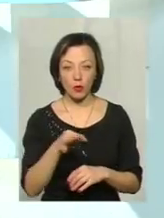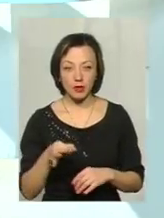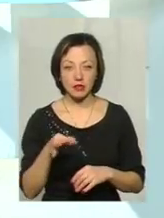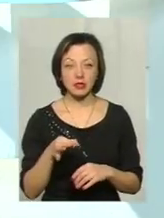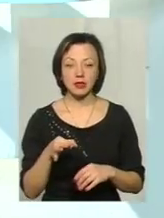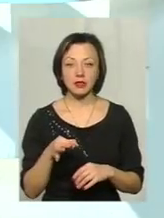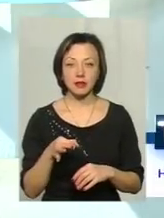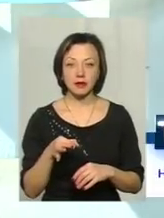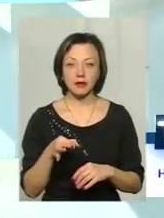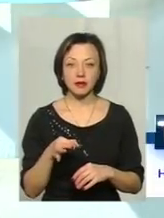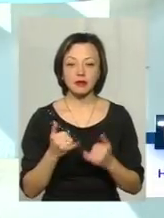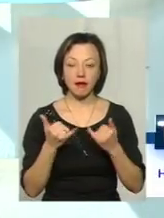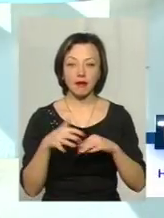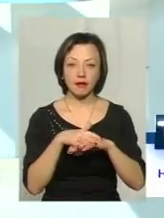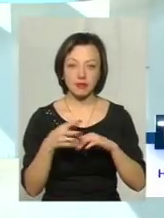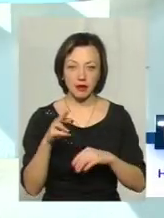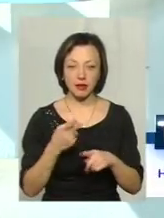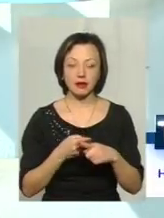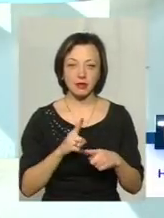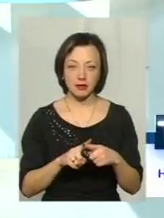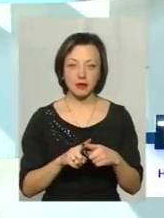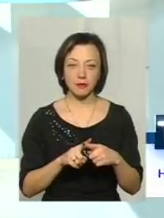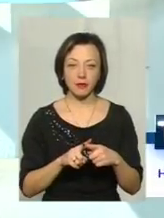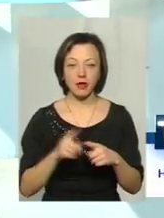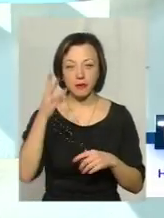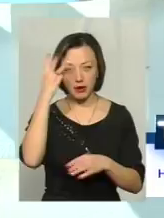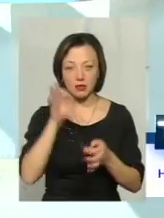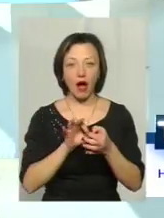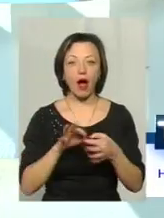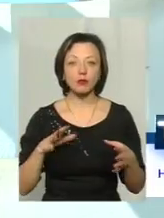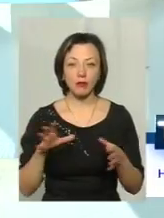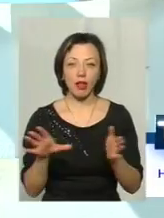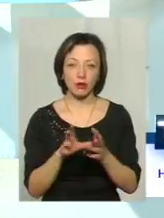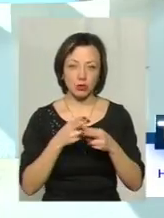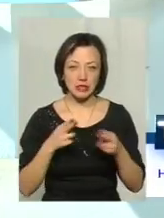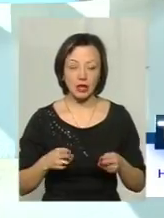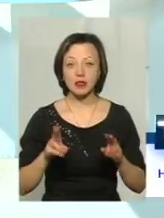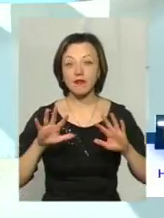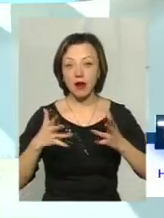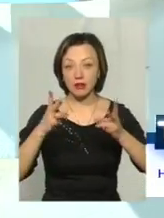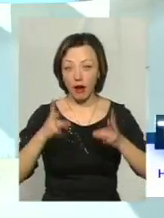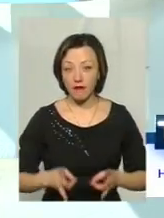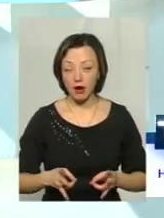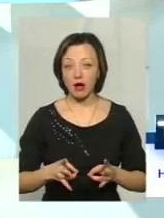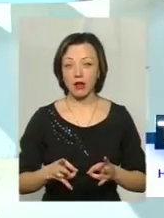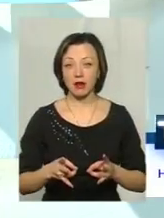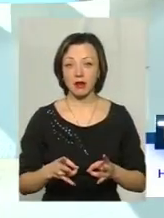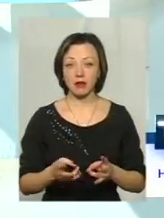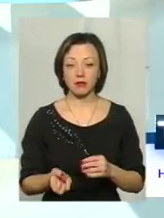несе загрозу для населення, це Хмельницька атомна електростанція. У разі аварії і викиду